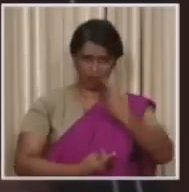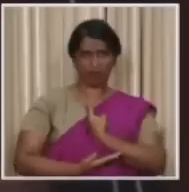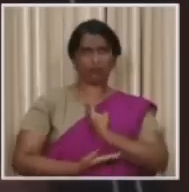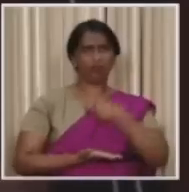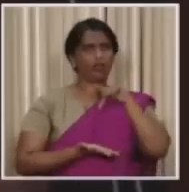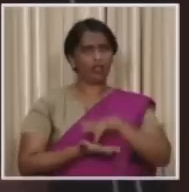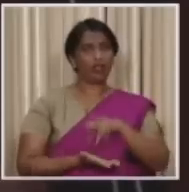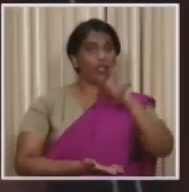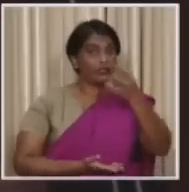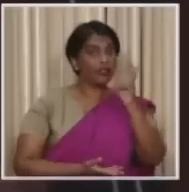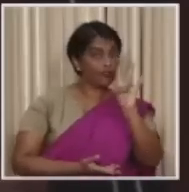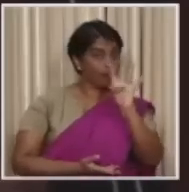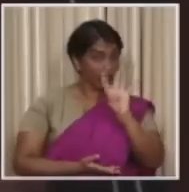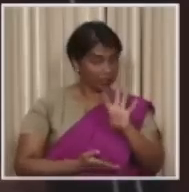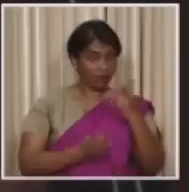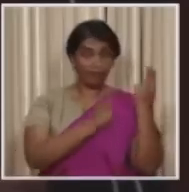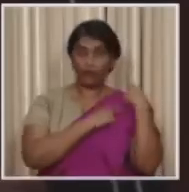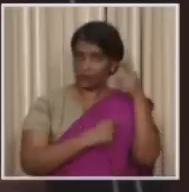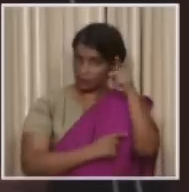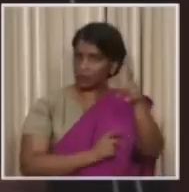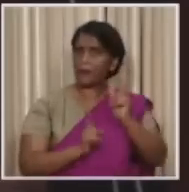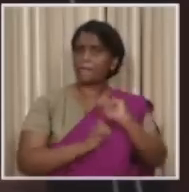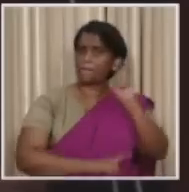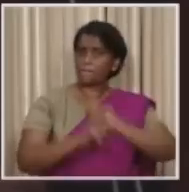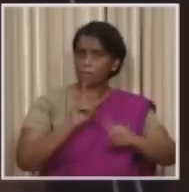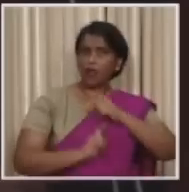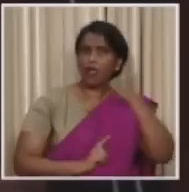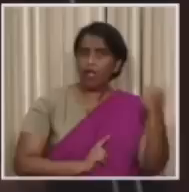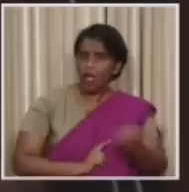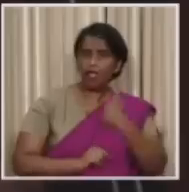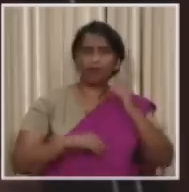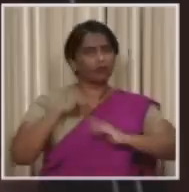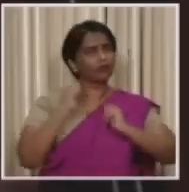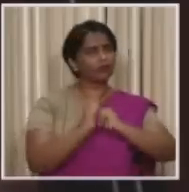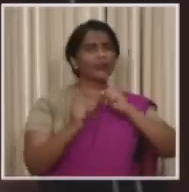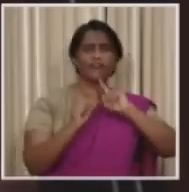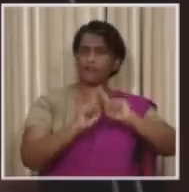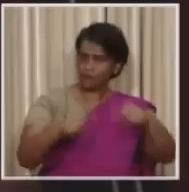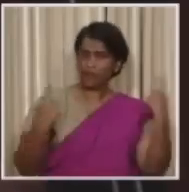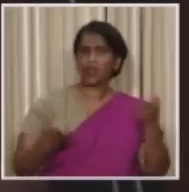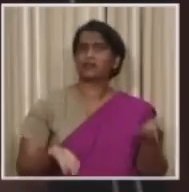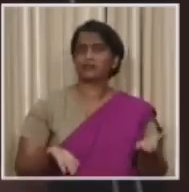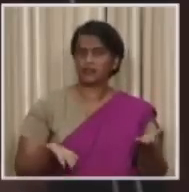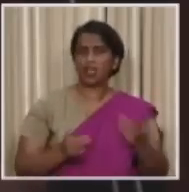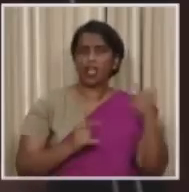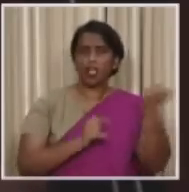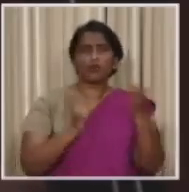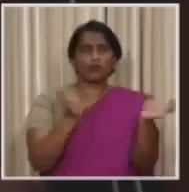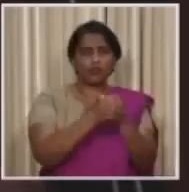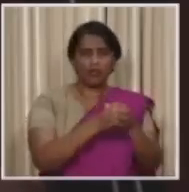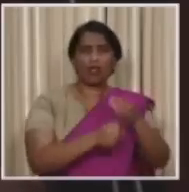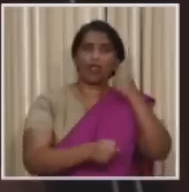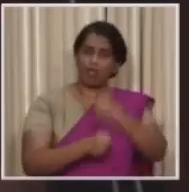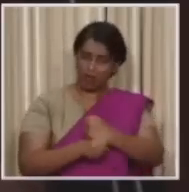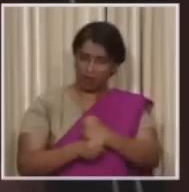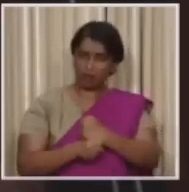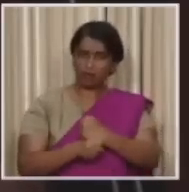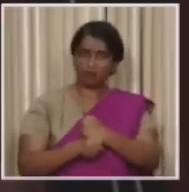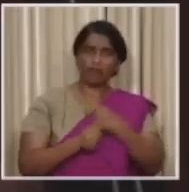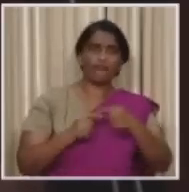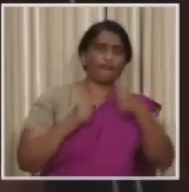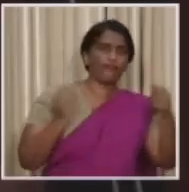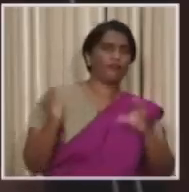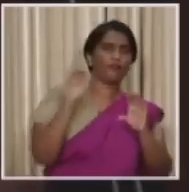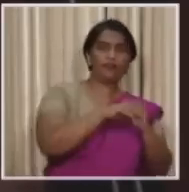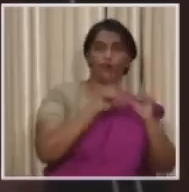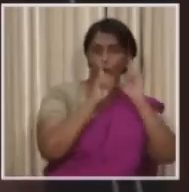mithiri 224 wakkiyana kena widiyata me parliamentaye aluth sanjutiya wenath sanjutiyak me parliamentaye aluth kandayama aanduwe hita boya vipakshaye innawa